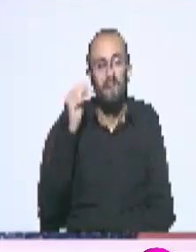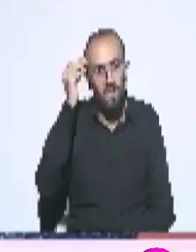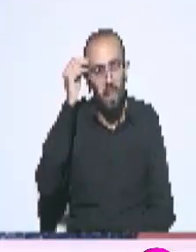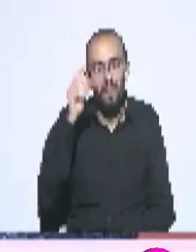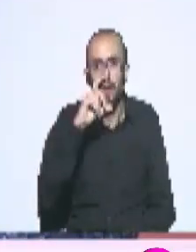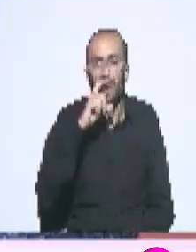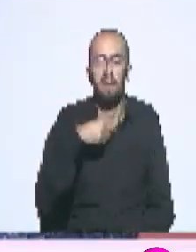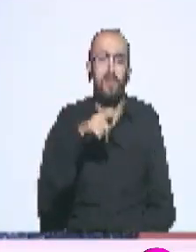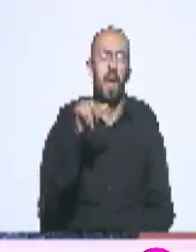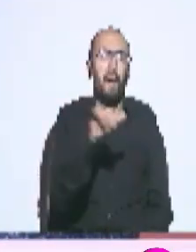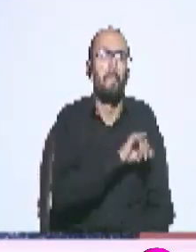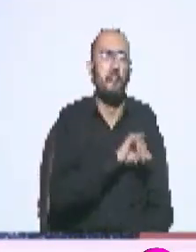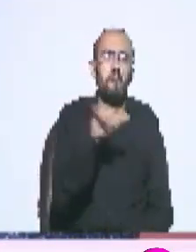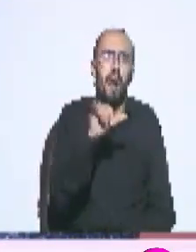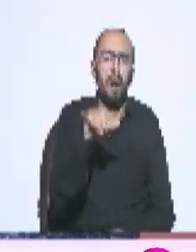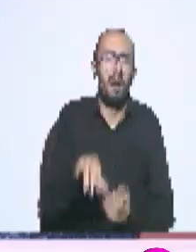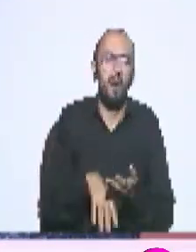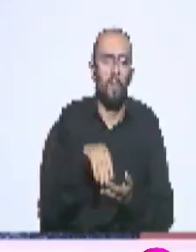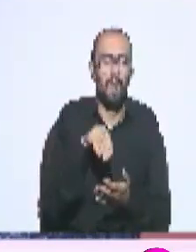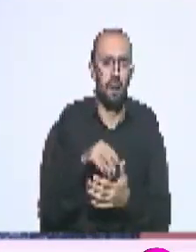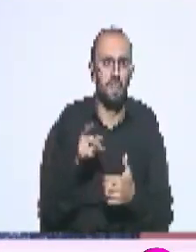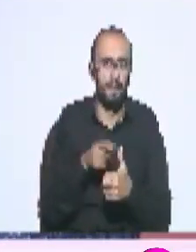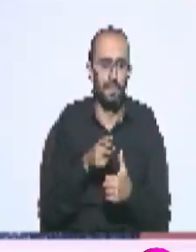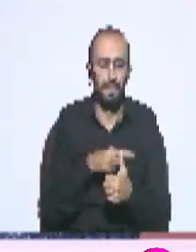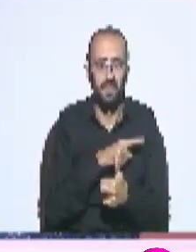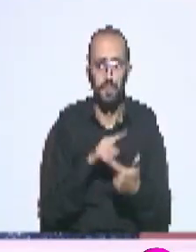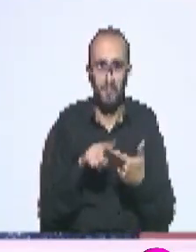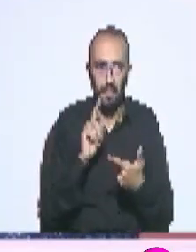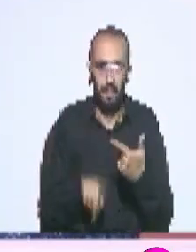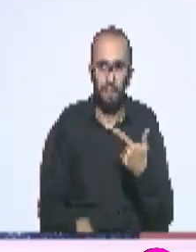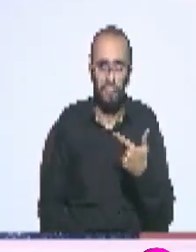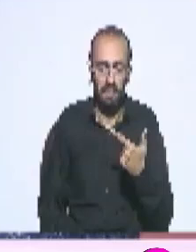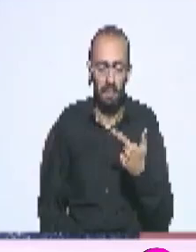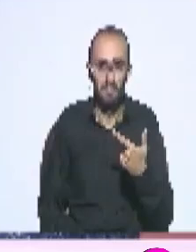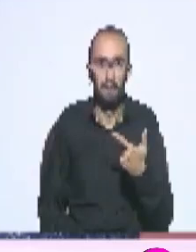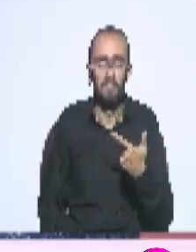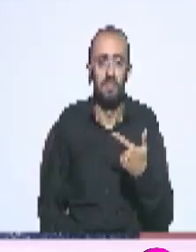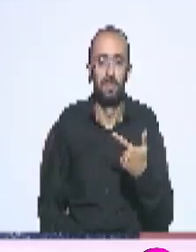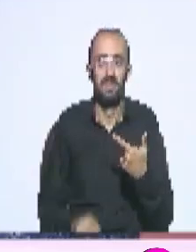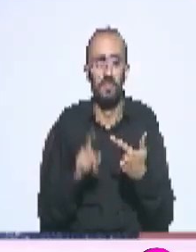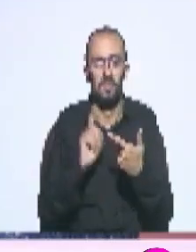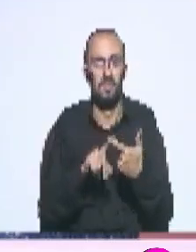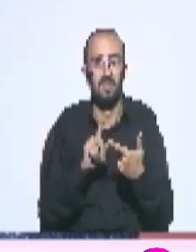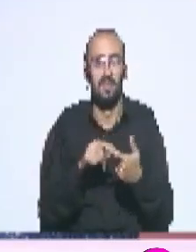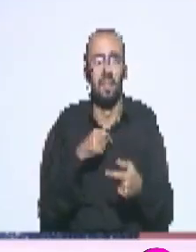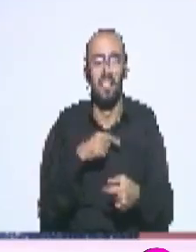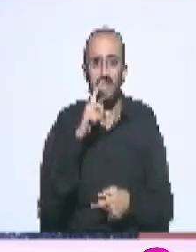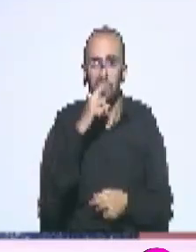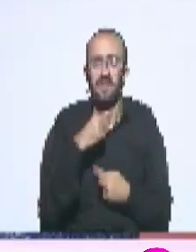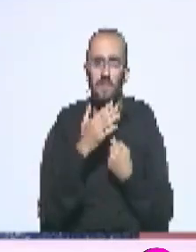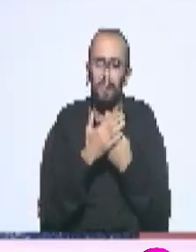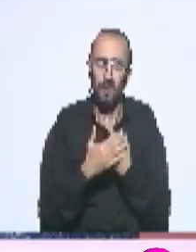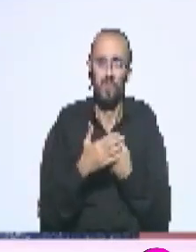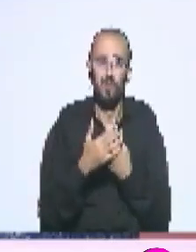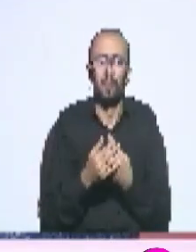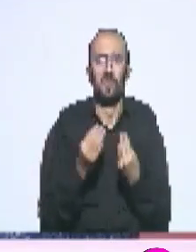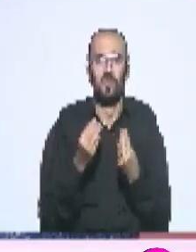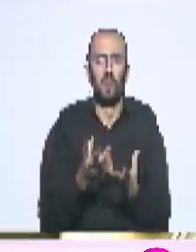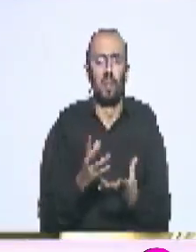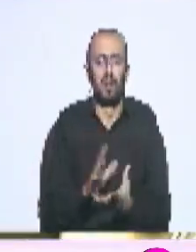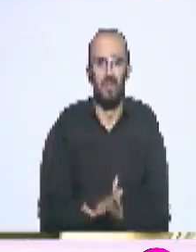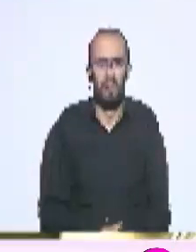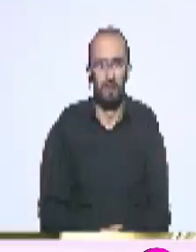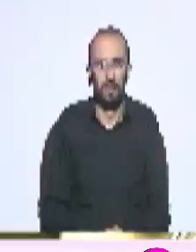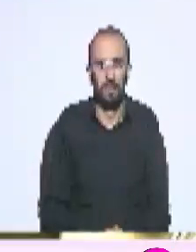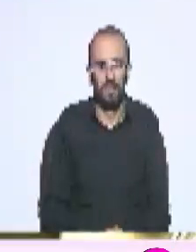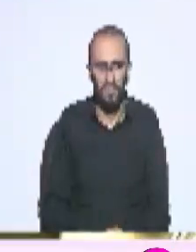اهم حاجه اول حاجه ثاني حاجه ان انا يعني نترفق بنفسنا شويه ايوه هو ده بقى جلد